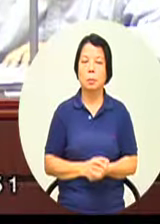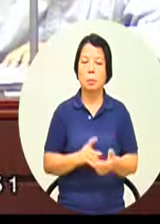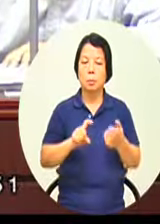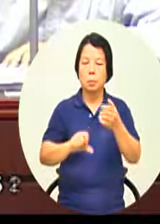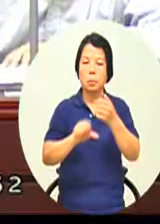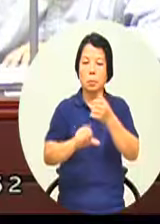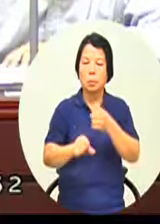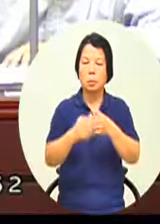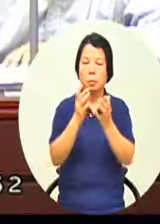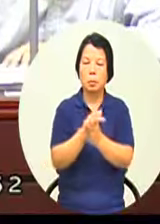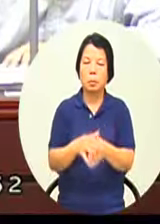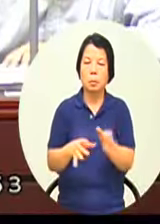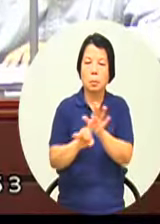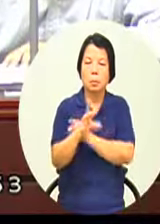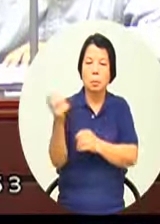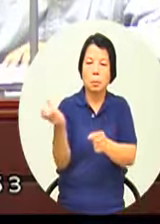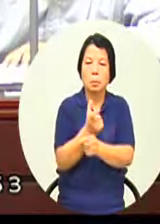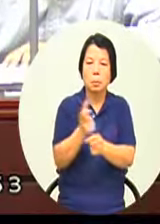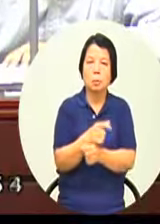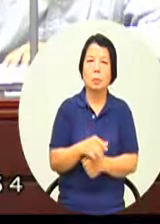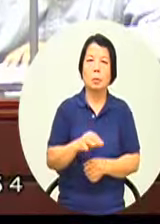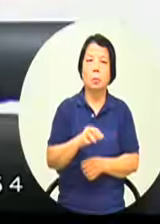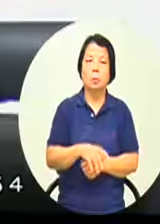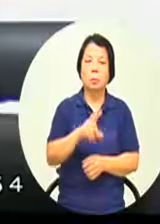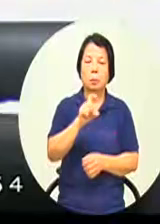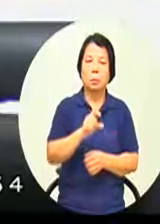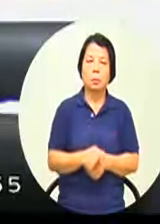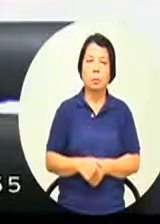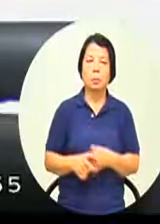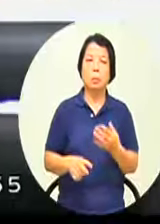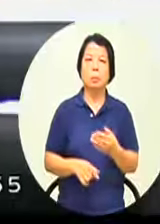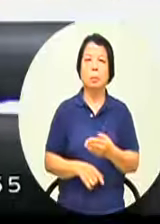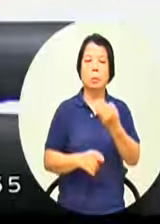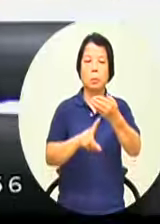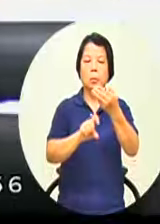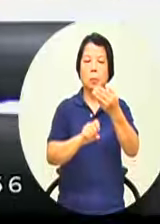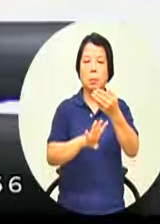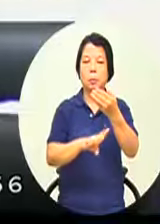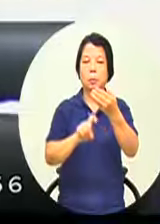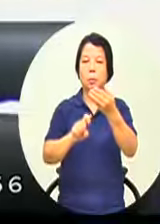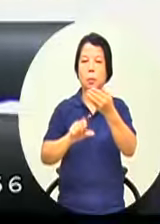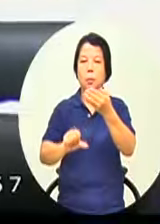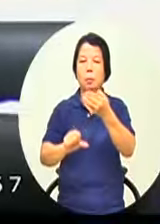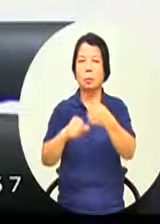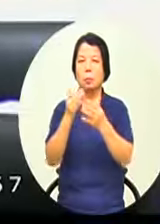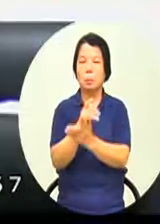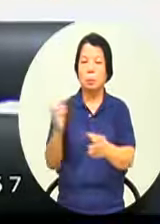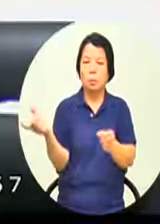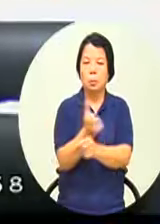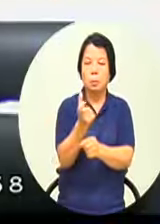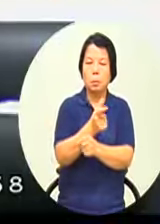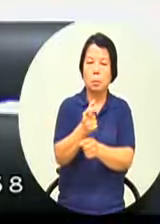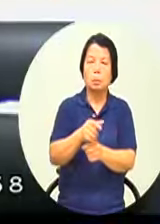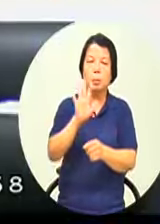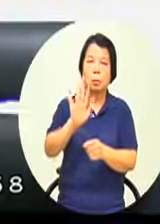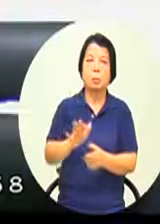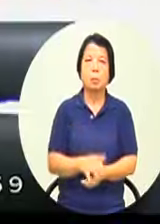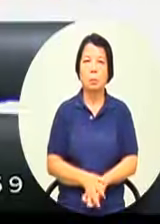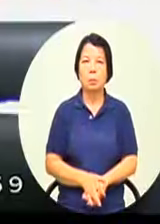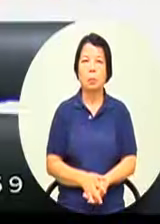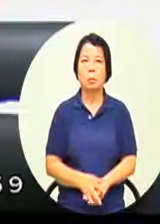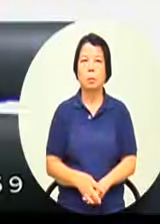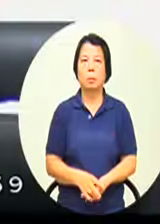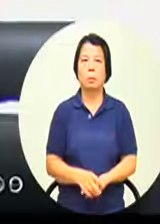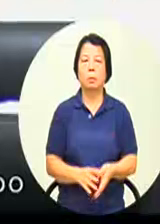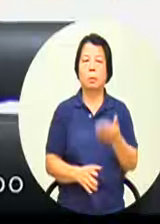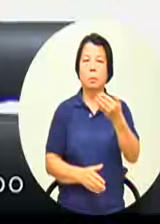蒂，十四、十五。 好，九月水利局长说九月十四、十五有莫兰蒂台风进来，